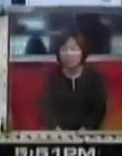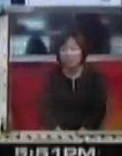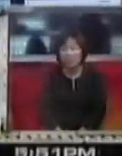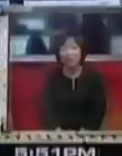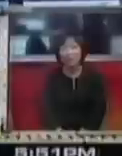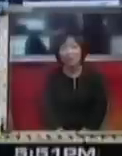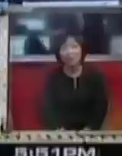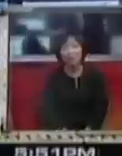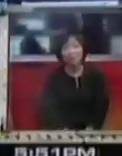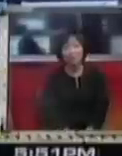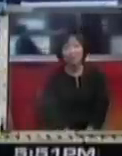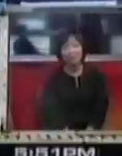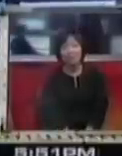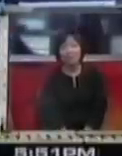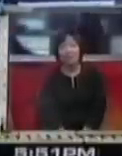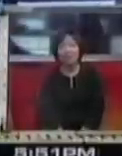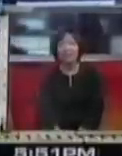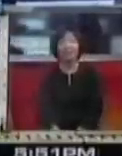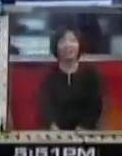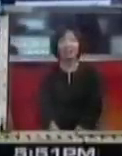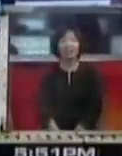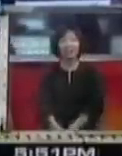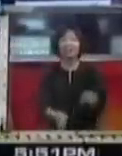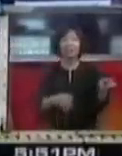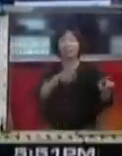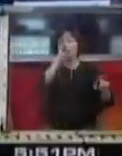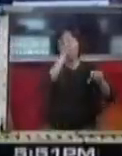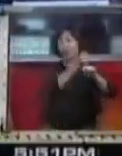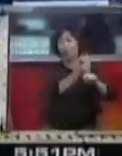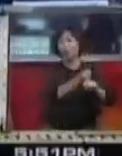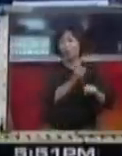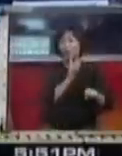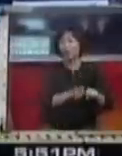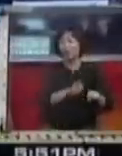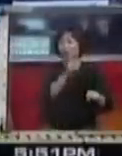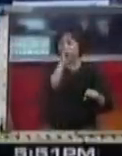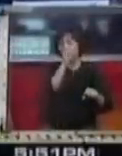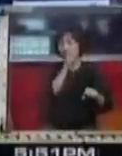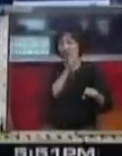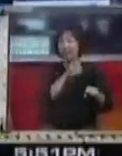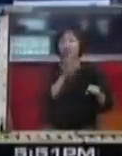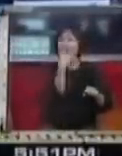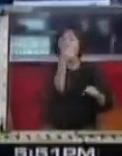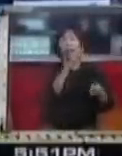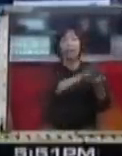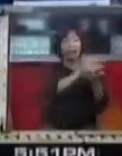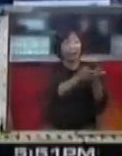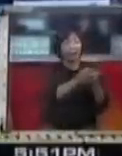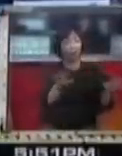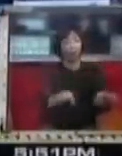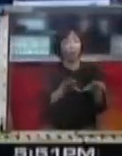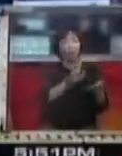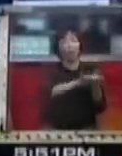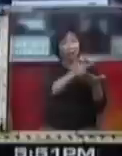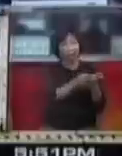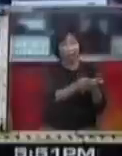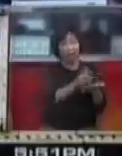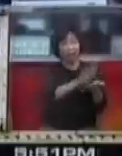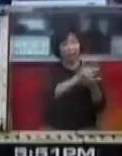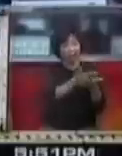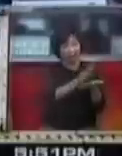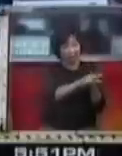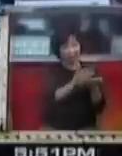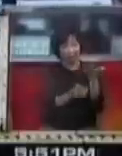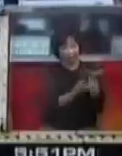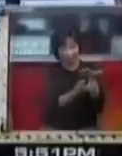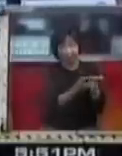po tanod yung tumatagay po. Kaya luto na crispy ulo yun. Opo, hindi nga po tanod, pero po yung mga duty na natanod, yung po